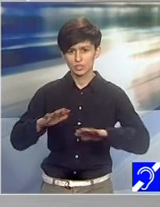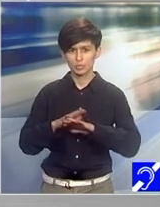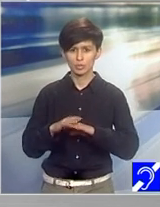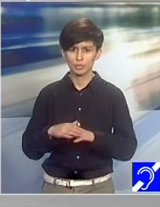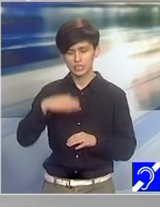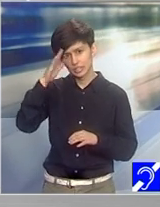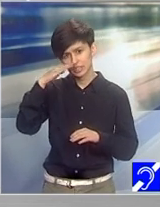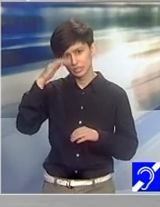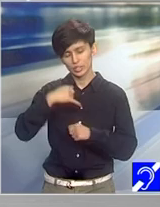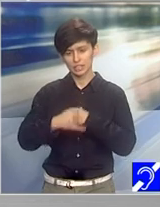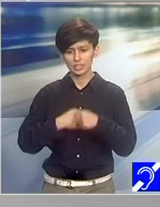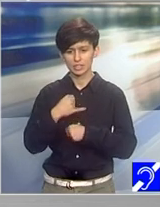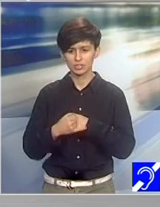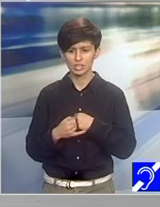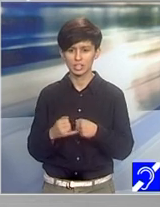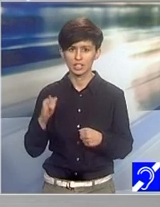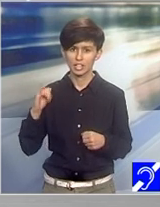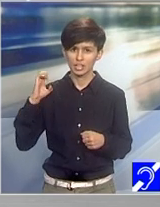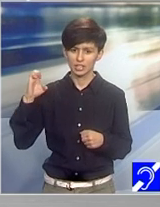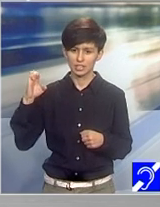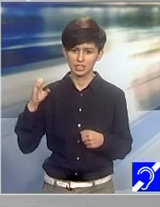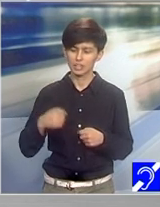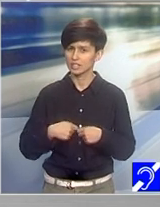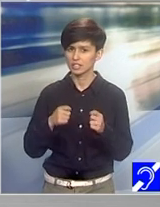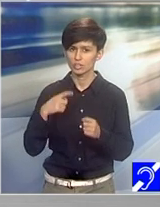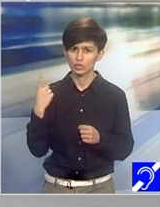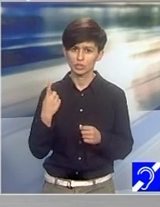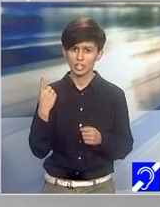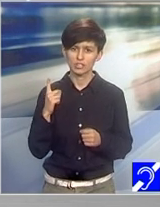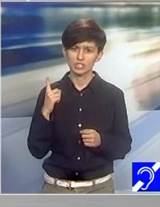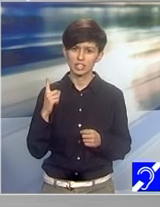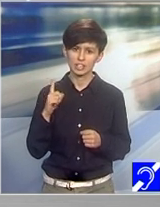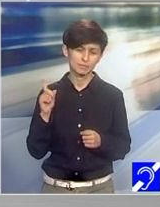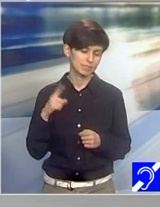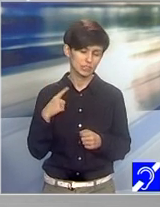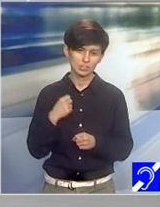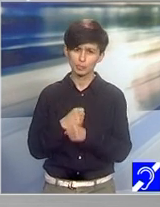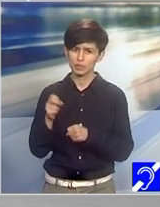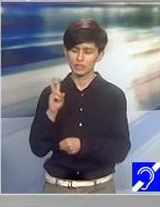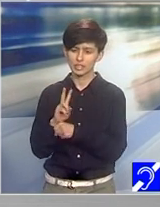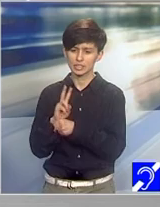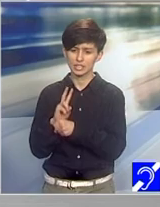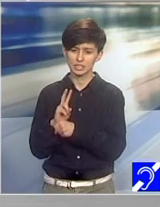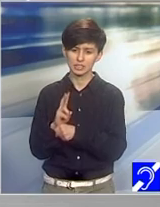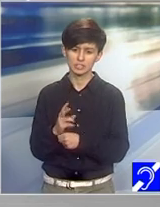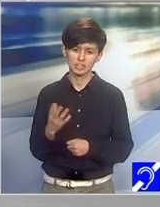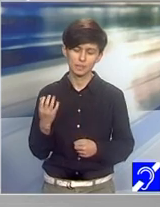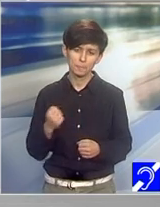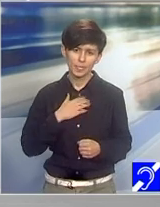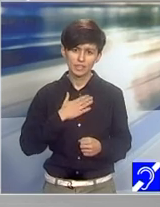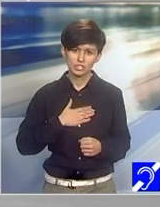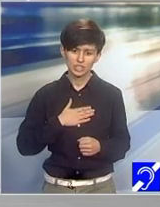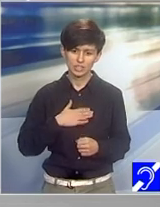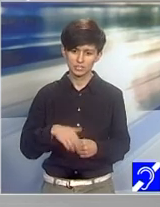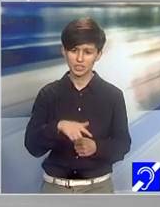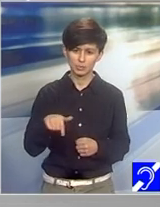ani, în tot orașul. Dar, vedeți, noi nu suntem foarte atenți la ce dorim.